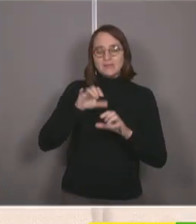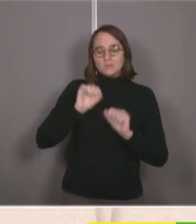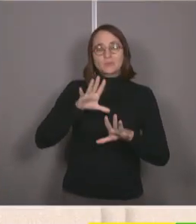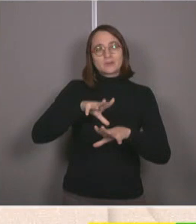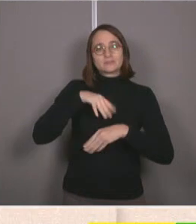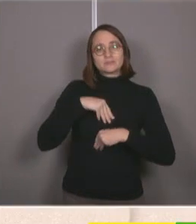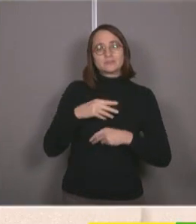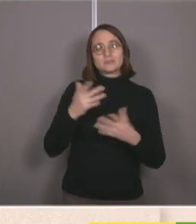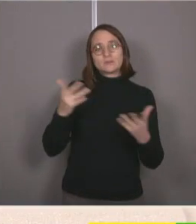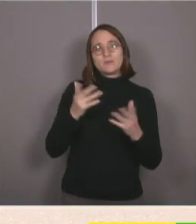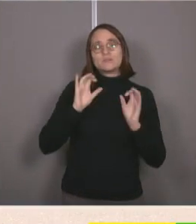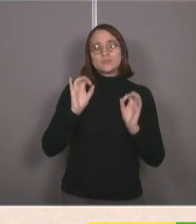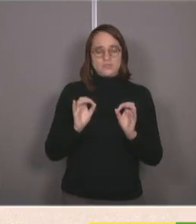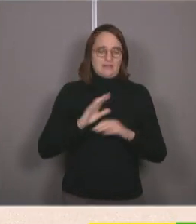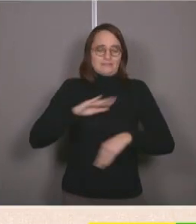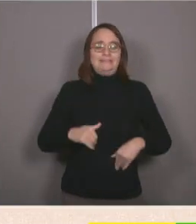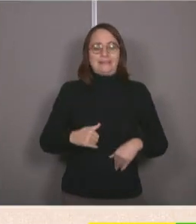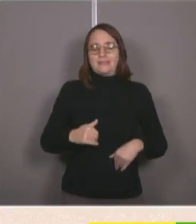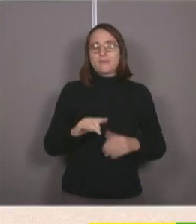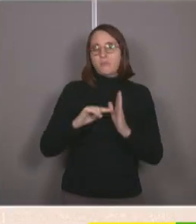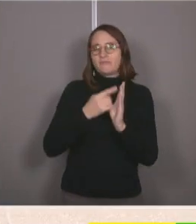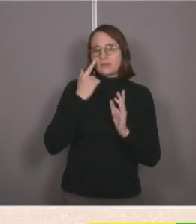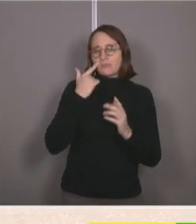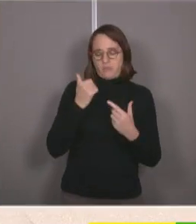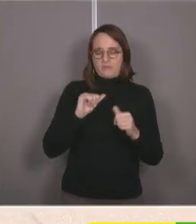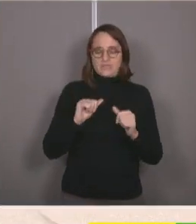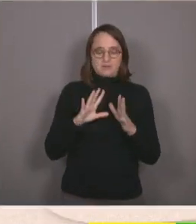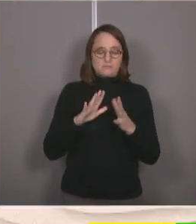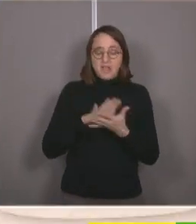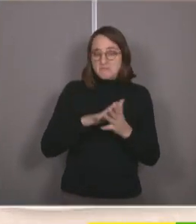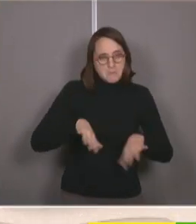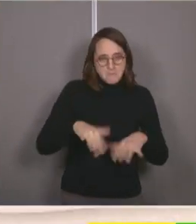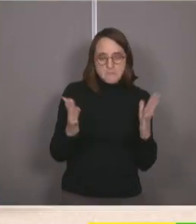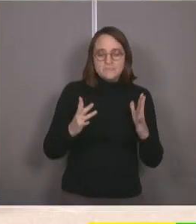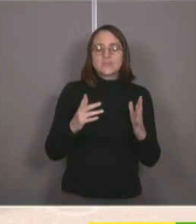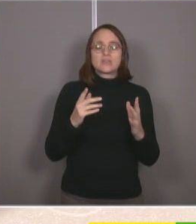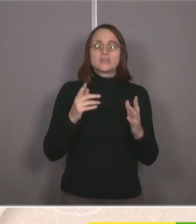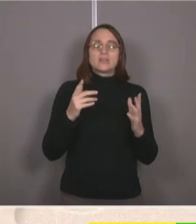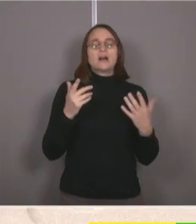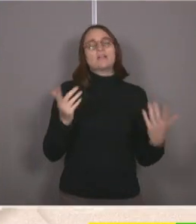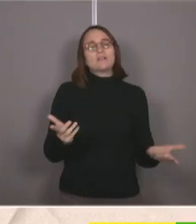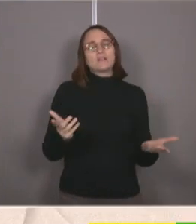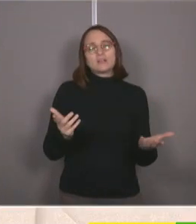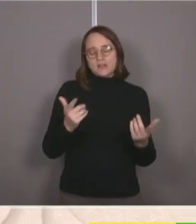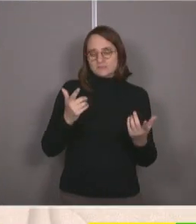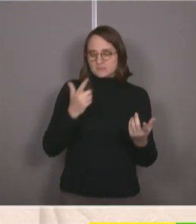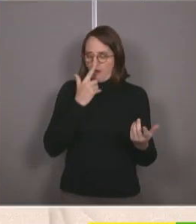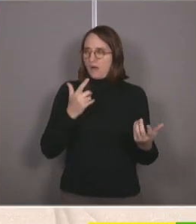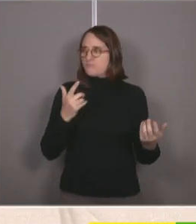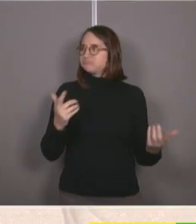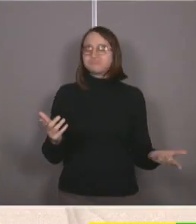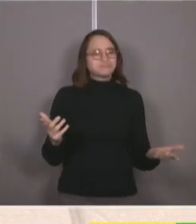qui montre que les lignes bougent. Elles bougent parce qu'il n'y a plus de clivage générationnel. Elles bougent parce que, certes, il y a un sentiment parfois de désarroi, mais